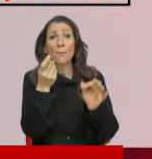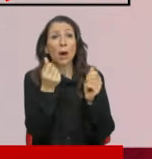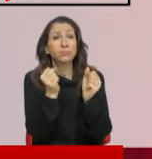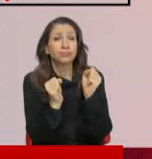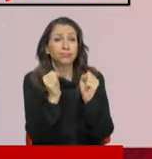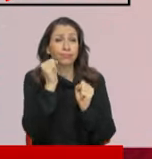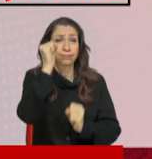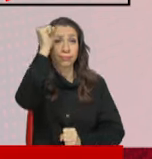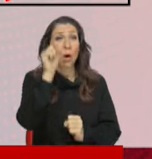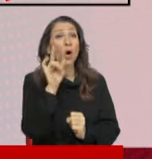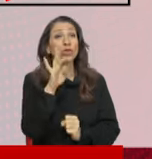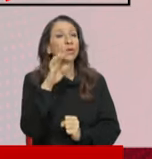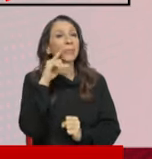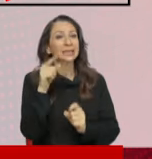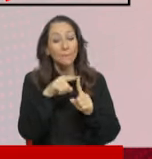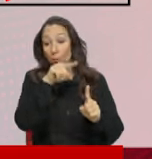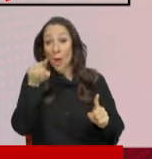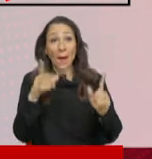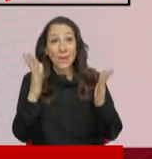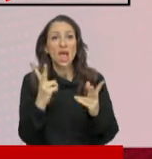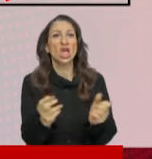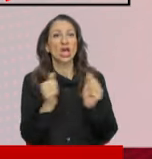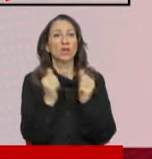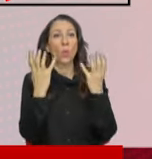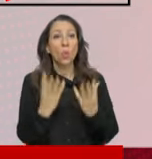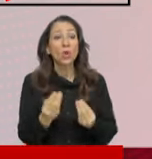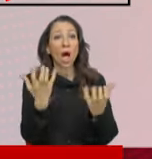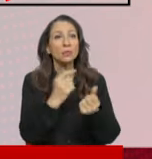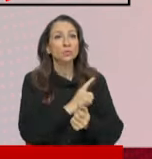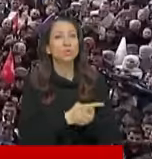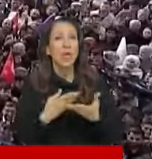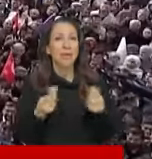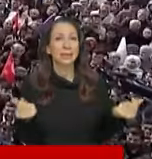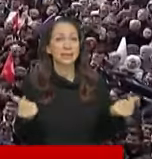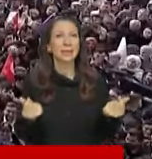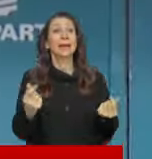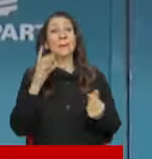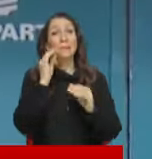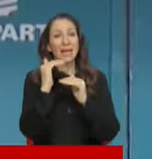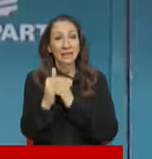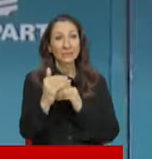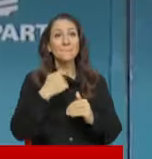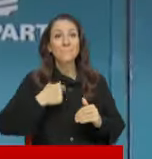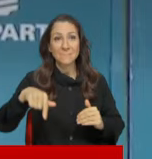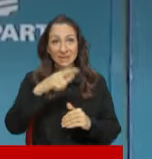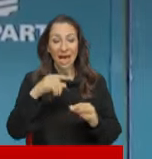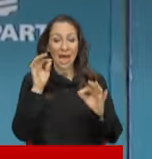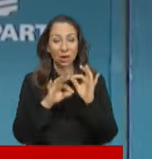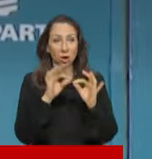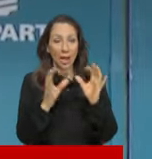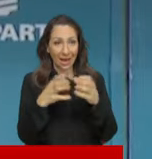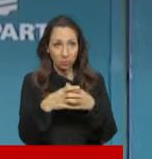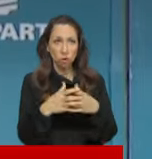durmadı 14 Mayıs seçimlerinden bu yana bile iki katına çıktı alım gücü Eridi milletimden de bize ve ekonomi